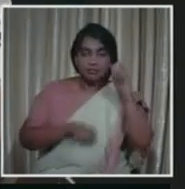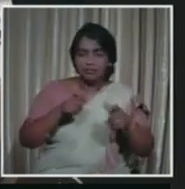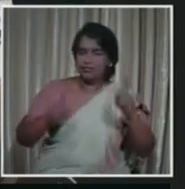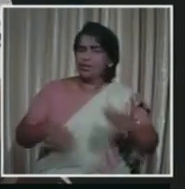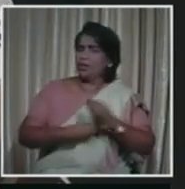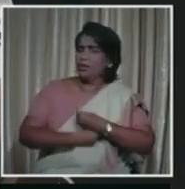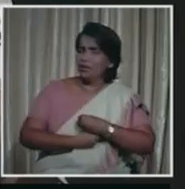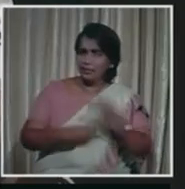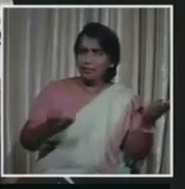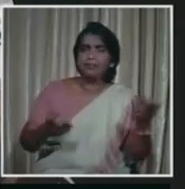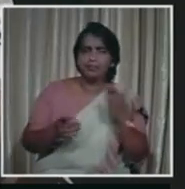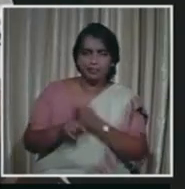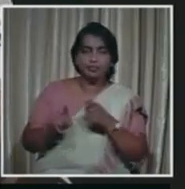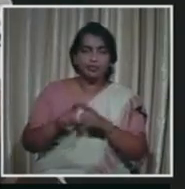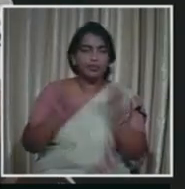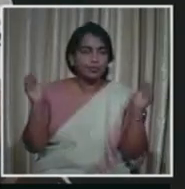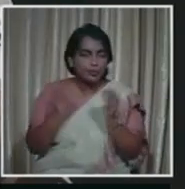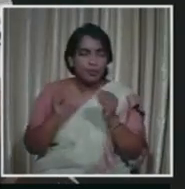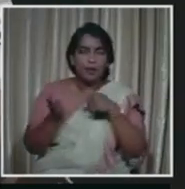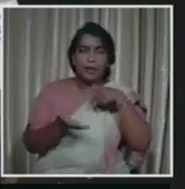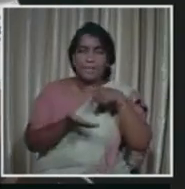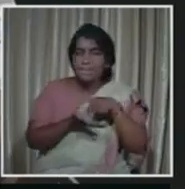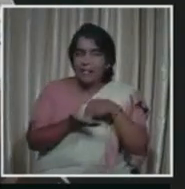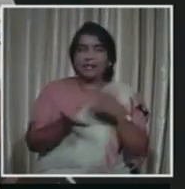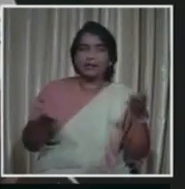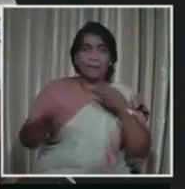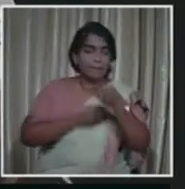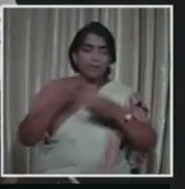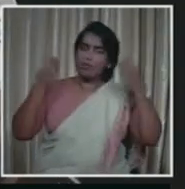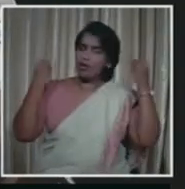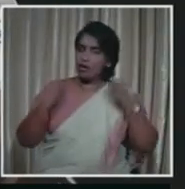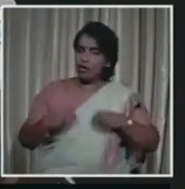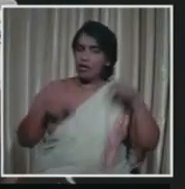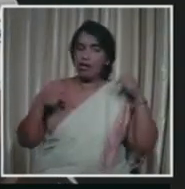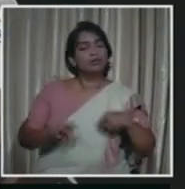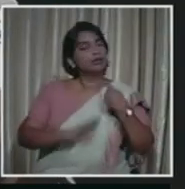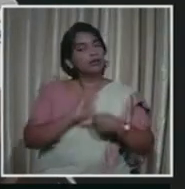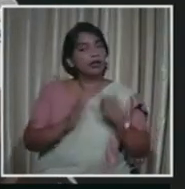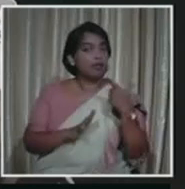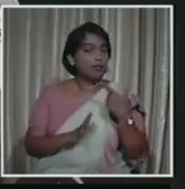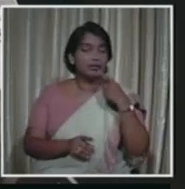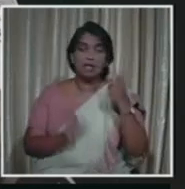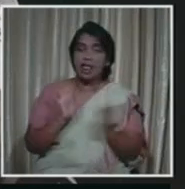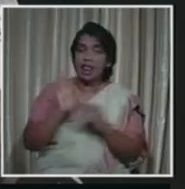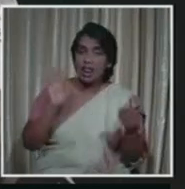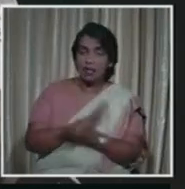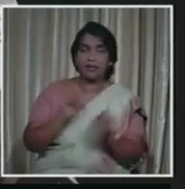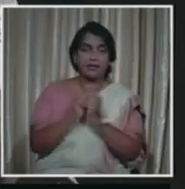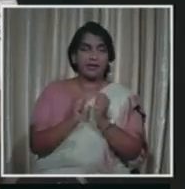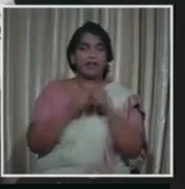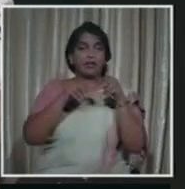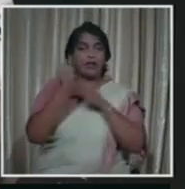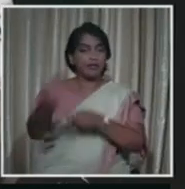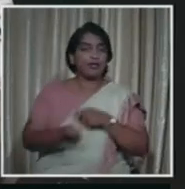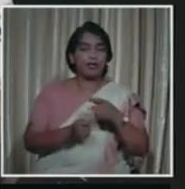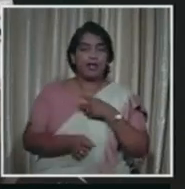වෙලා කුඩා හා මධ්‍ය පරිමාණයේ කර්මාන්ත කරුවන් අනාථ වෙලා අද මේ රටේ ධීවරය කම්කරුව ගොවියා